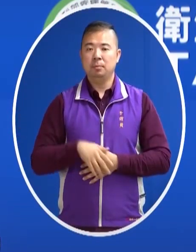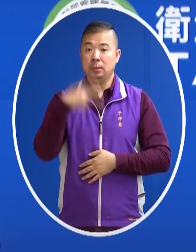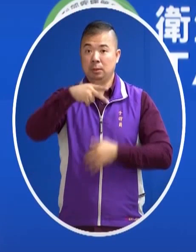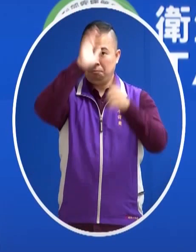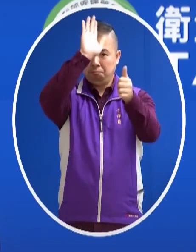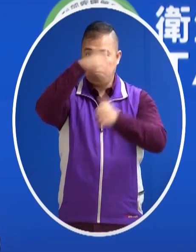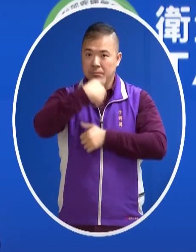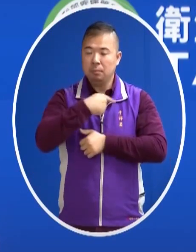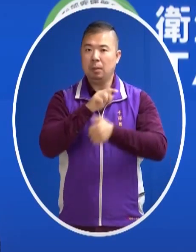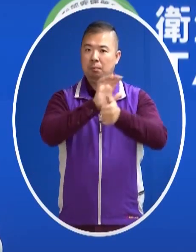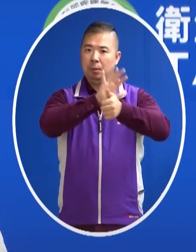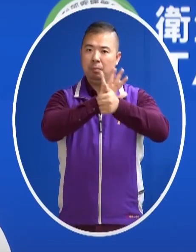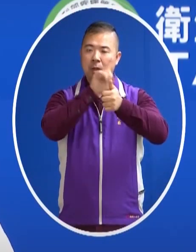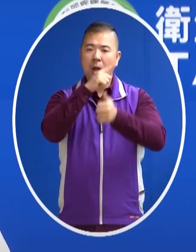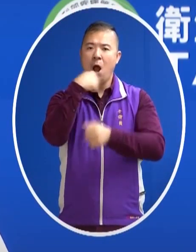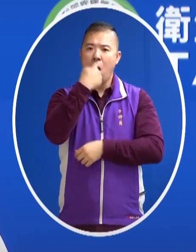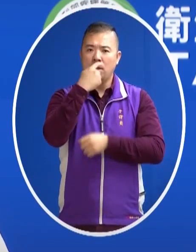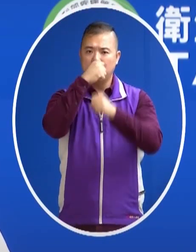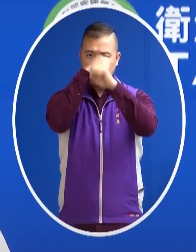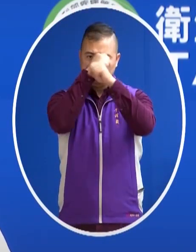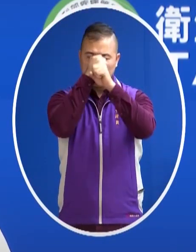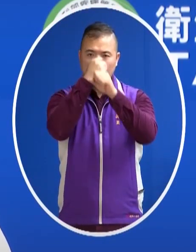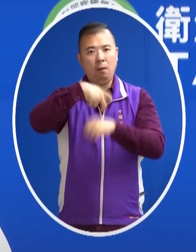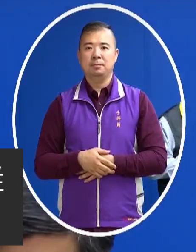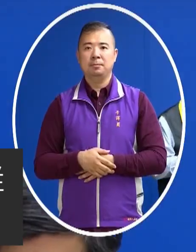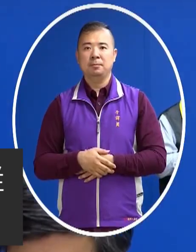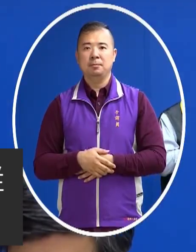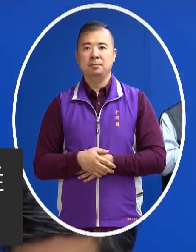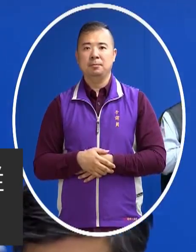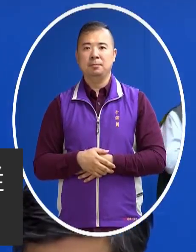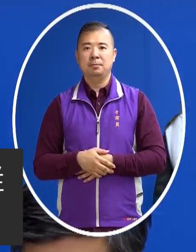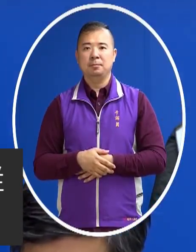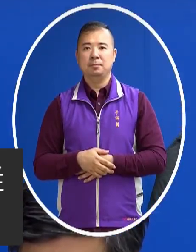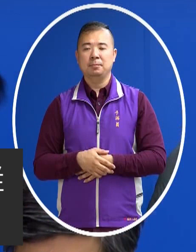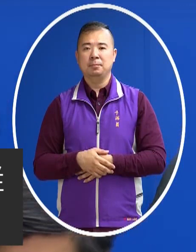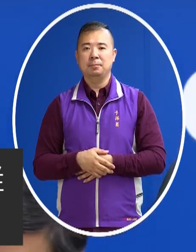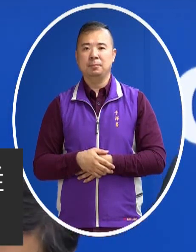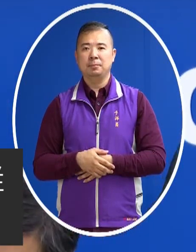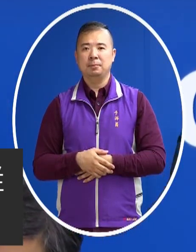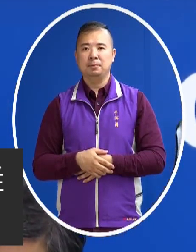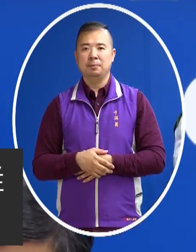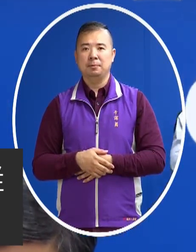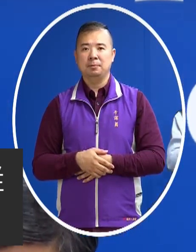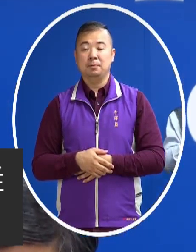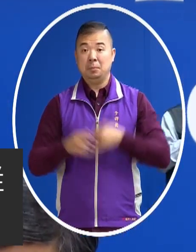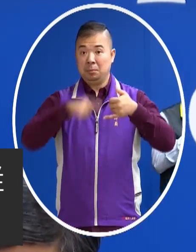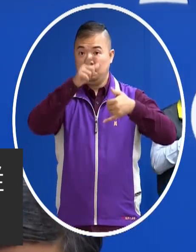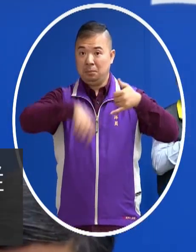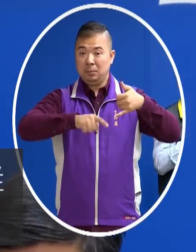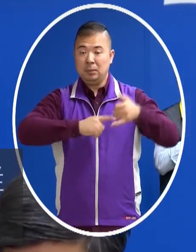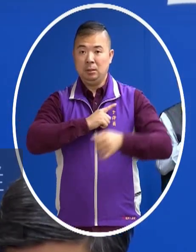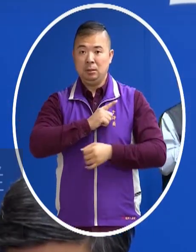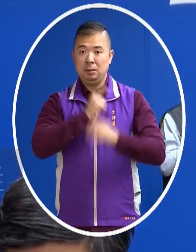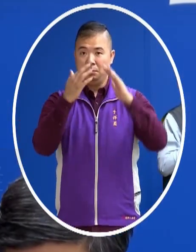来再验，好，那变成是就是验出来是阳性。 这位他应该是在居家隔离